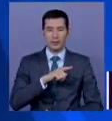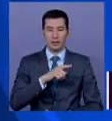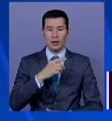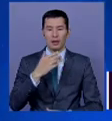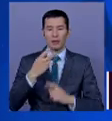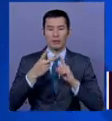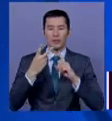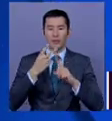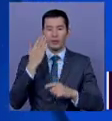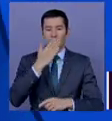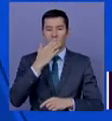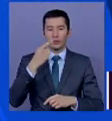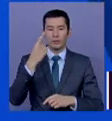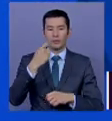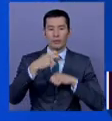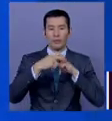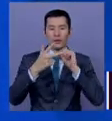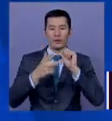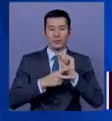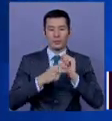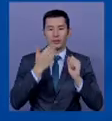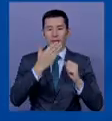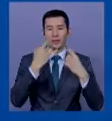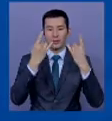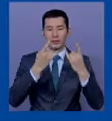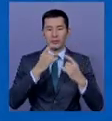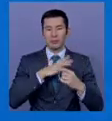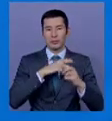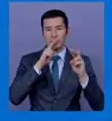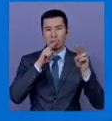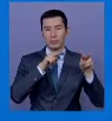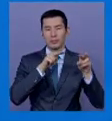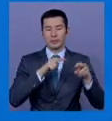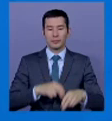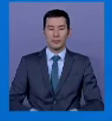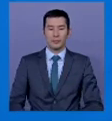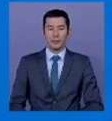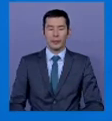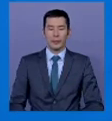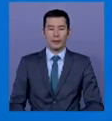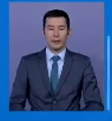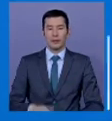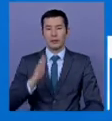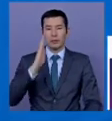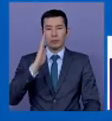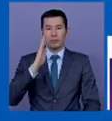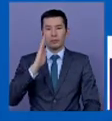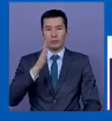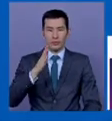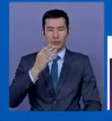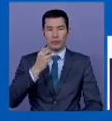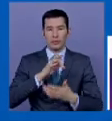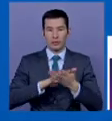бейнеден 118-ші автобустың қозғалысын бақыладық. Далее мы также будем получать эти автобусы, будем обновлять. Біз бұдан әреде